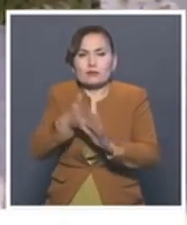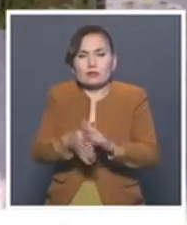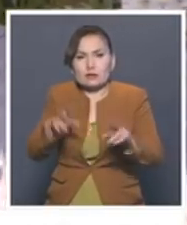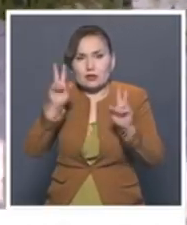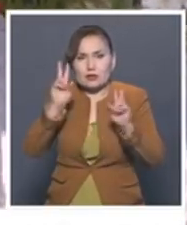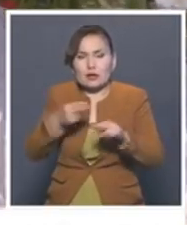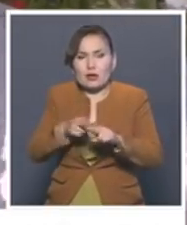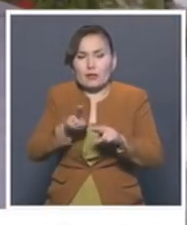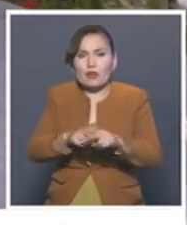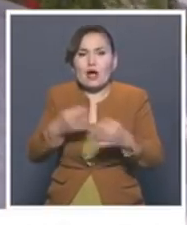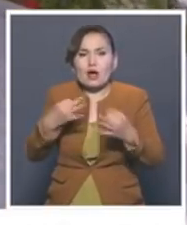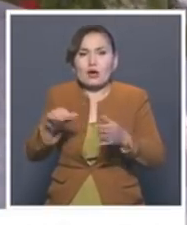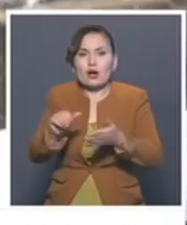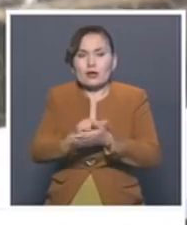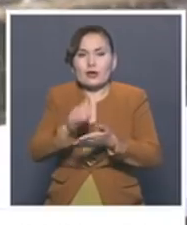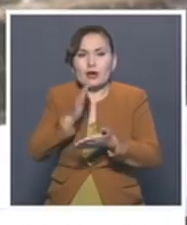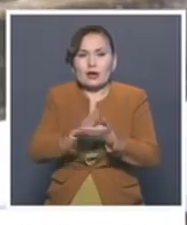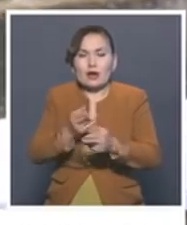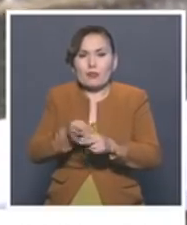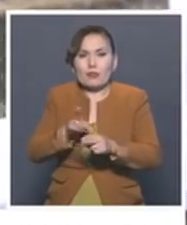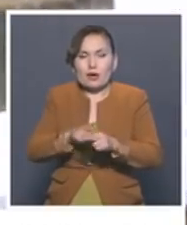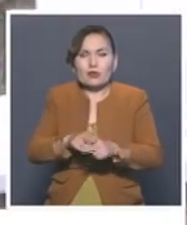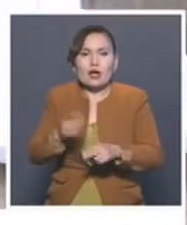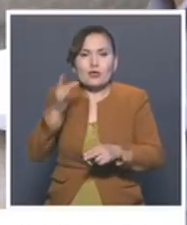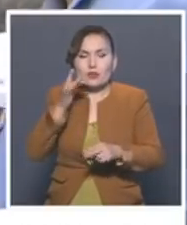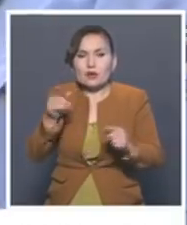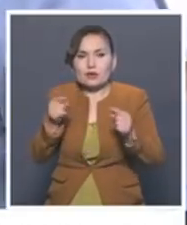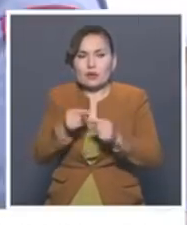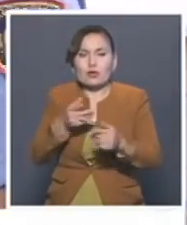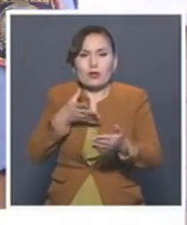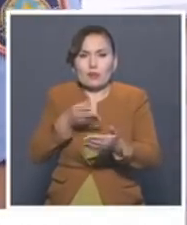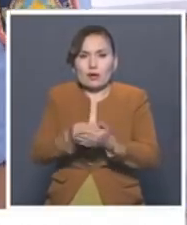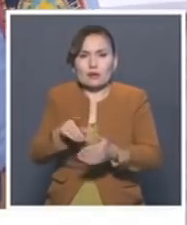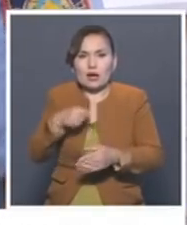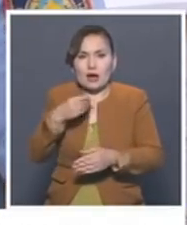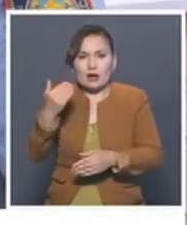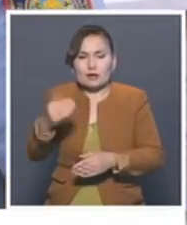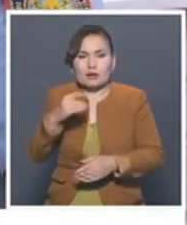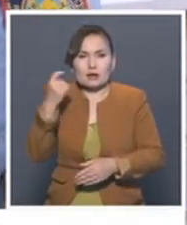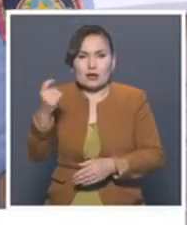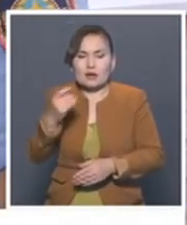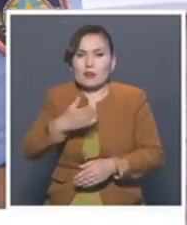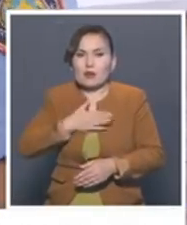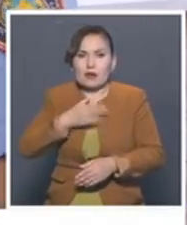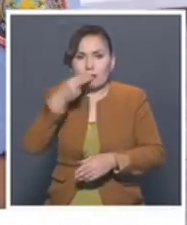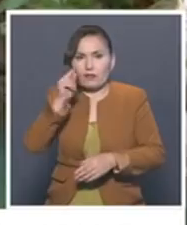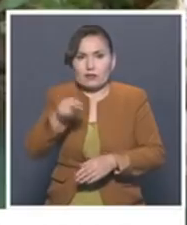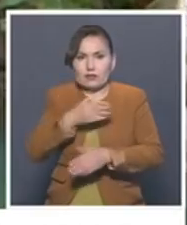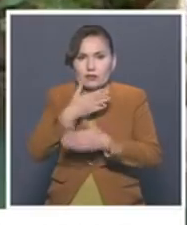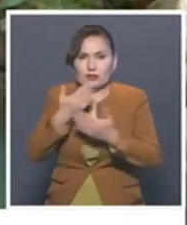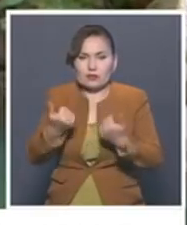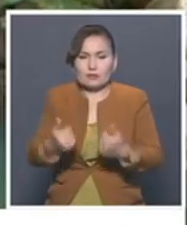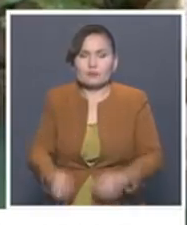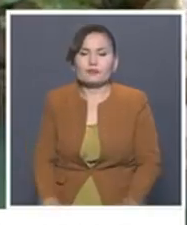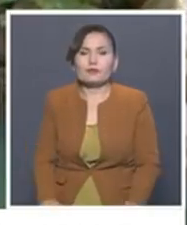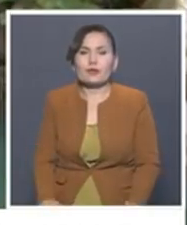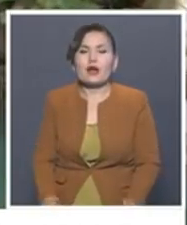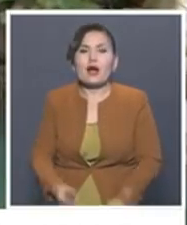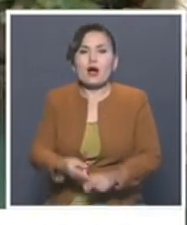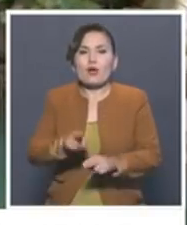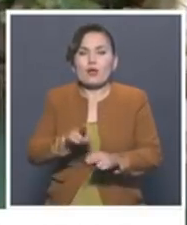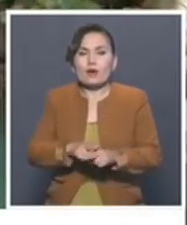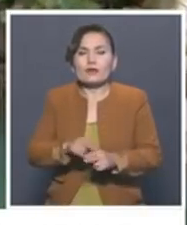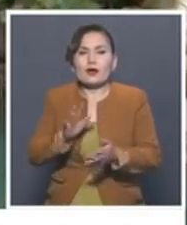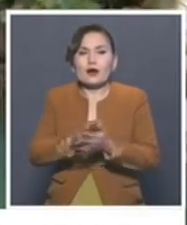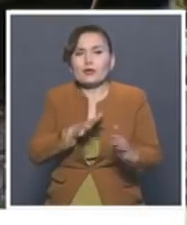үшін рұқсат қағаздары бар екендігін және ақысын уақытылы төлеп тұрғандарын айтады. Мы платим, разбирайтесь с ним. Кәріз құбырының қайдан